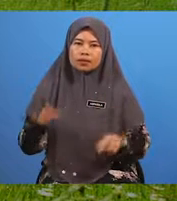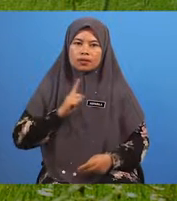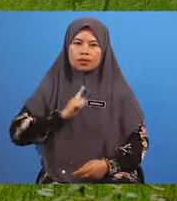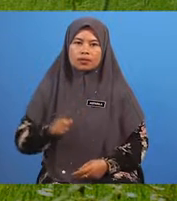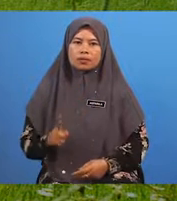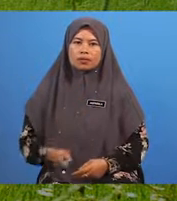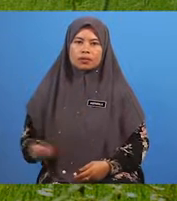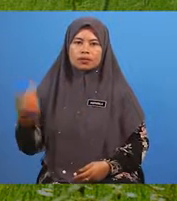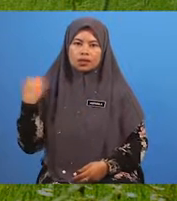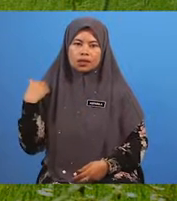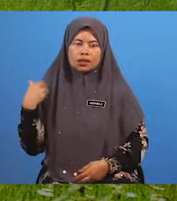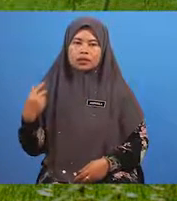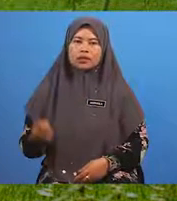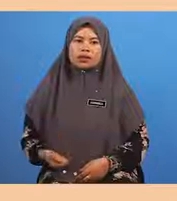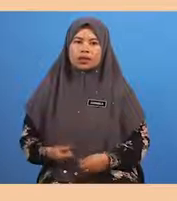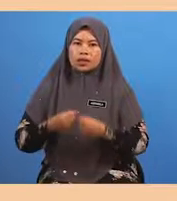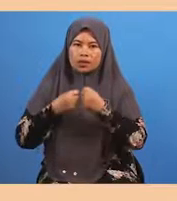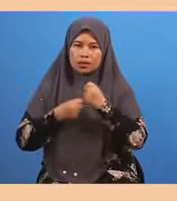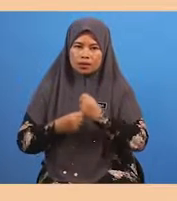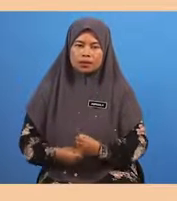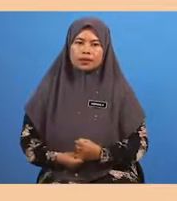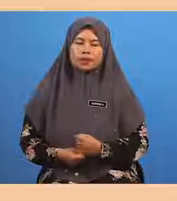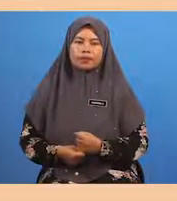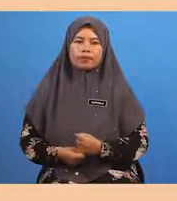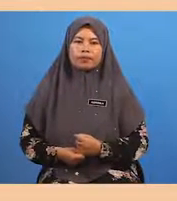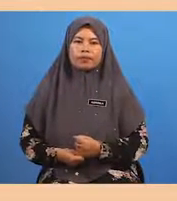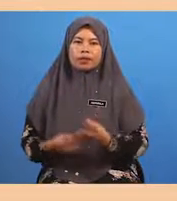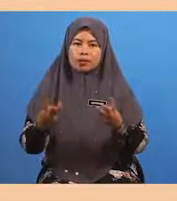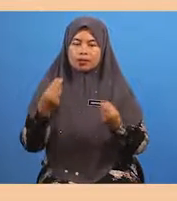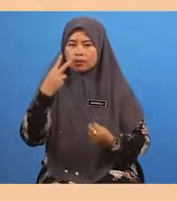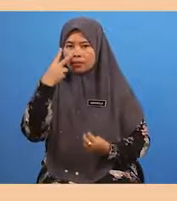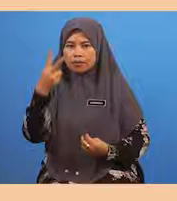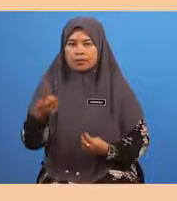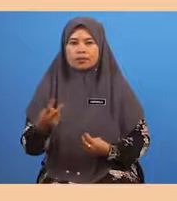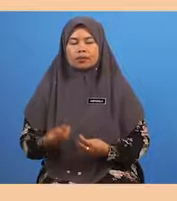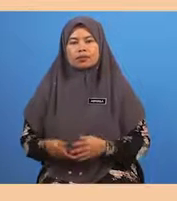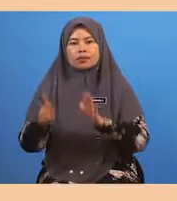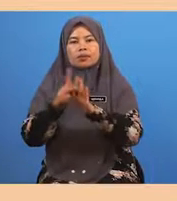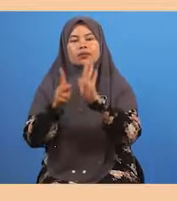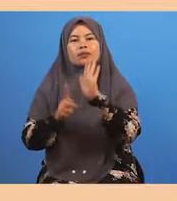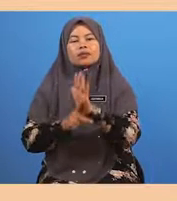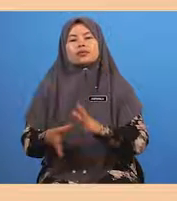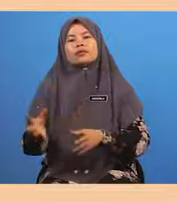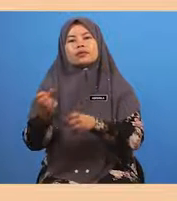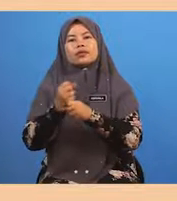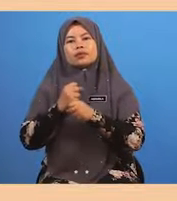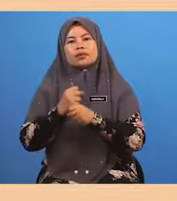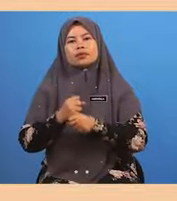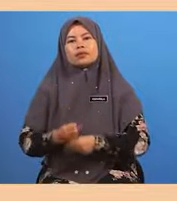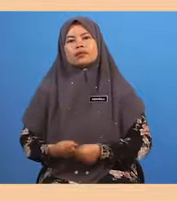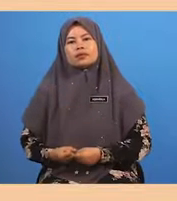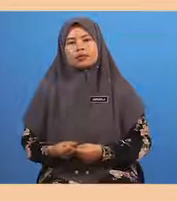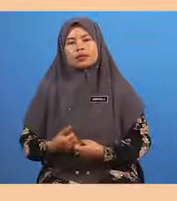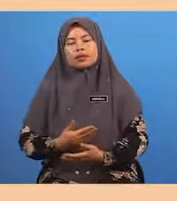tertakluk kepada terma dan syarat, kan? Mari kita lihat terma dan syarat atau peraturan dalam pengambilan anak angkat yang